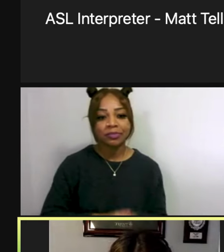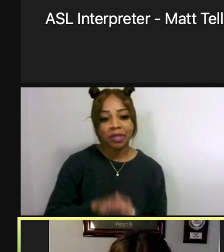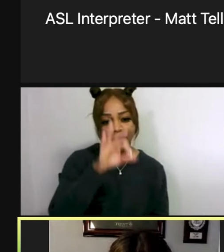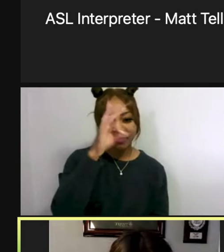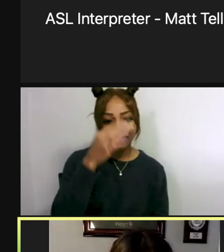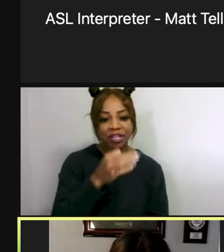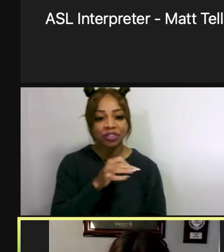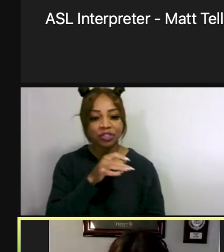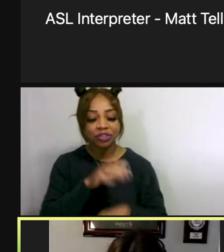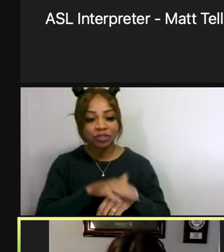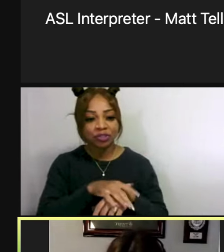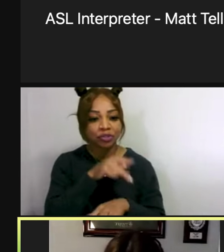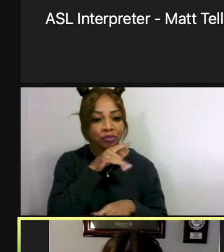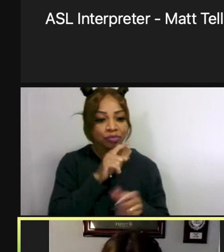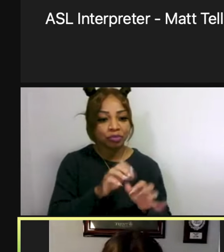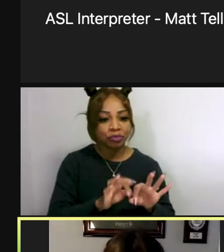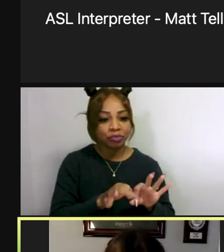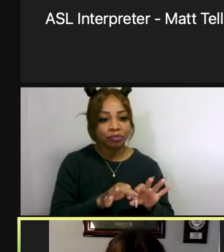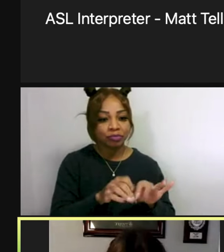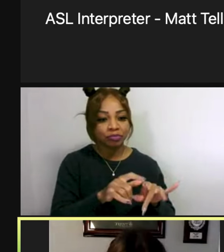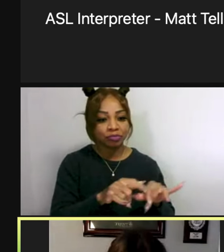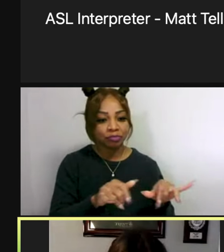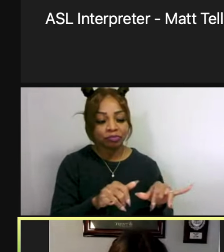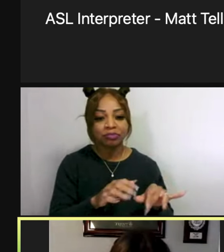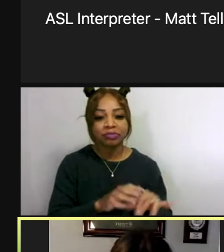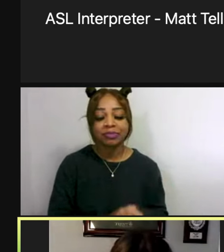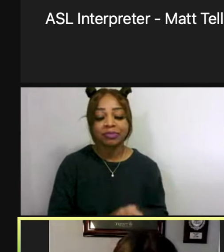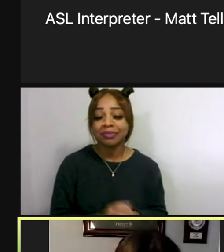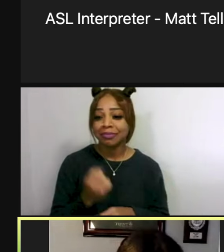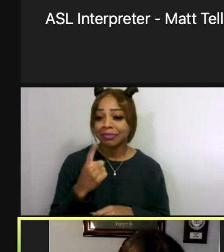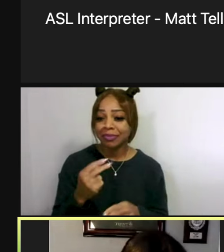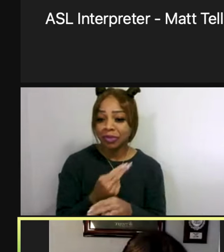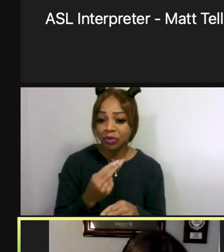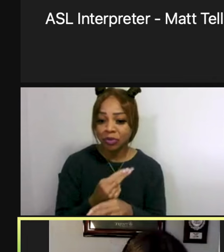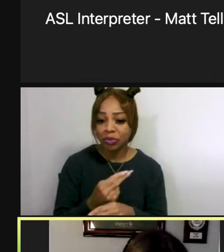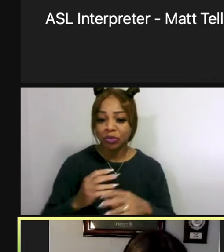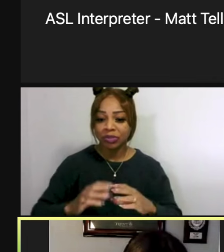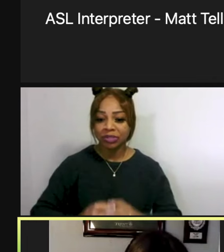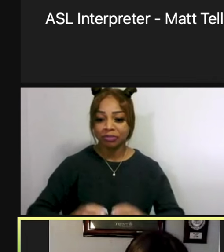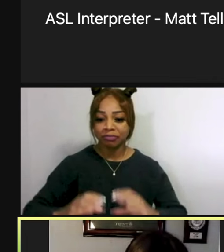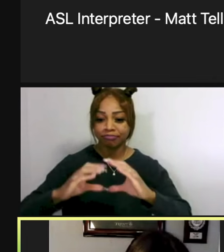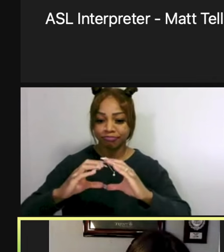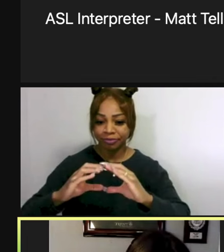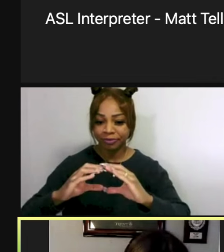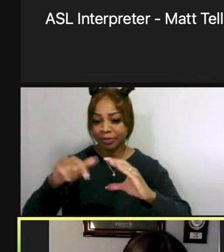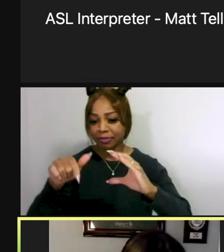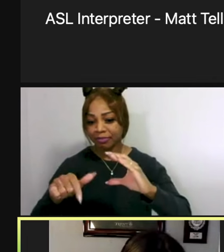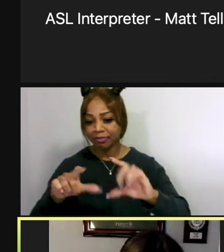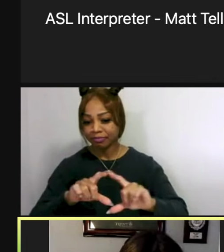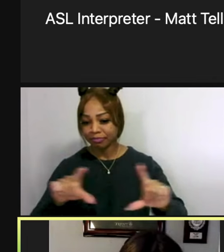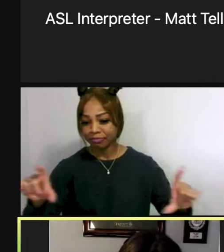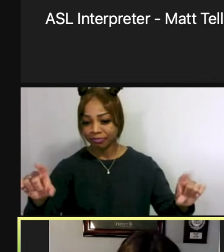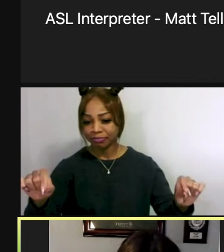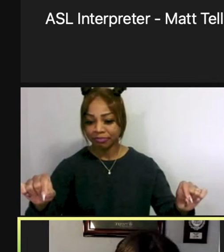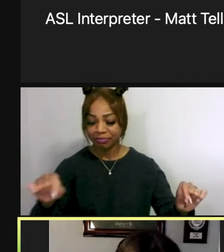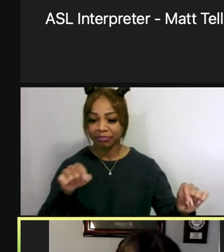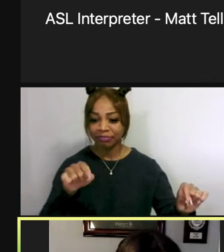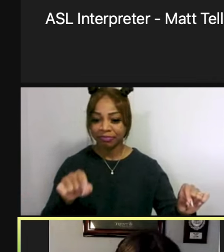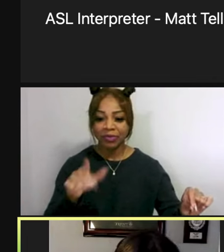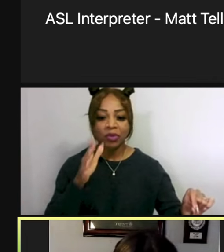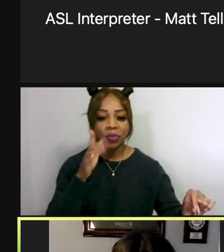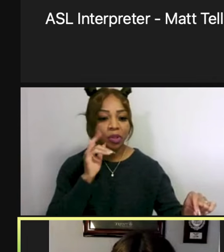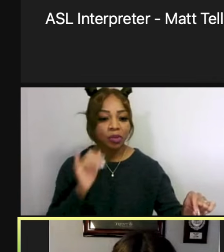nous avons une interprétation simultanée en français et en anglais. Donc, pour l'utiliser, vous pouvez cliquer sur le bouton